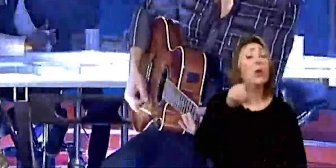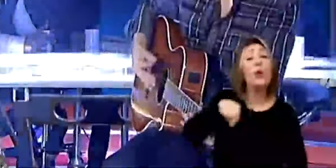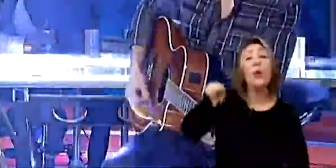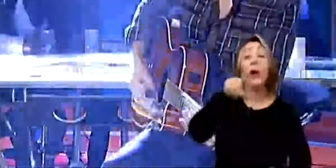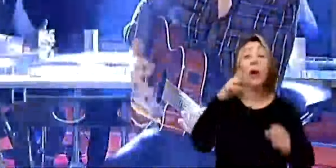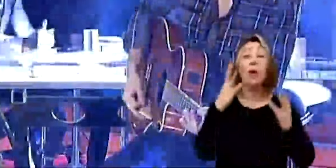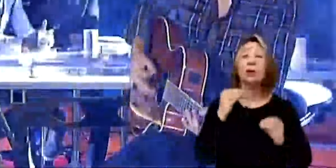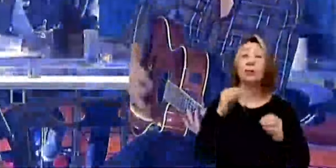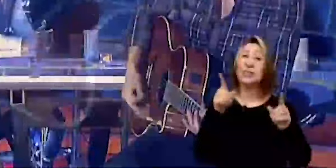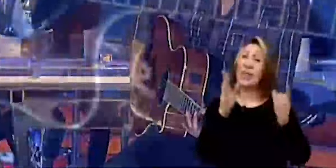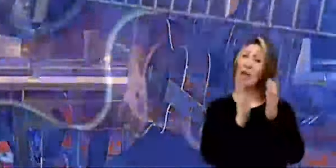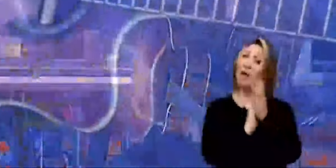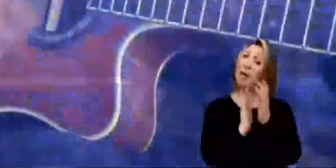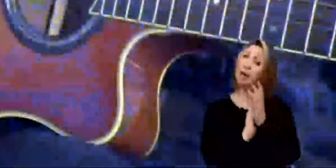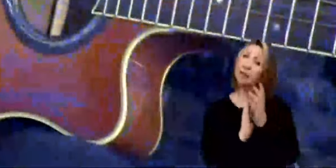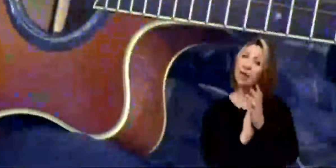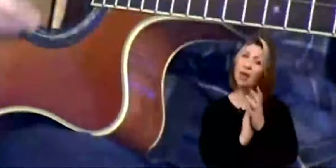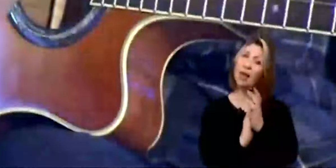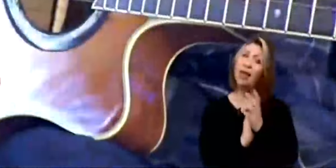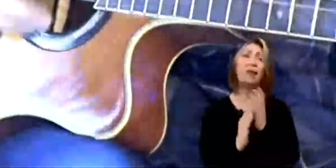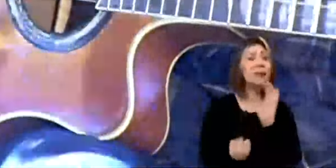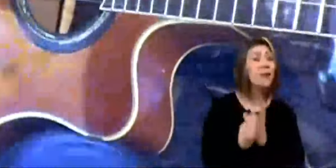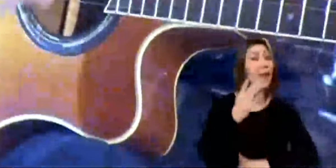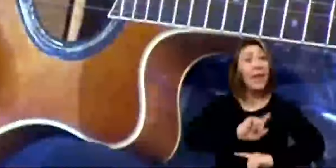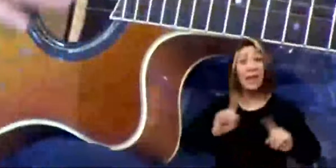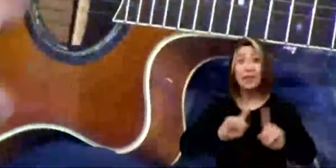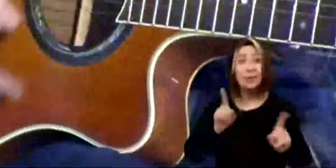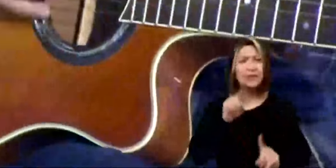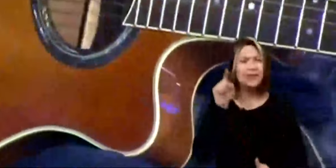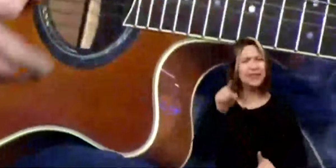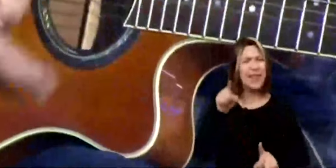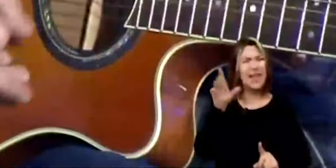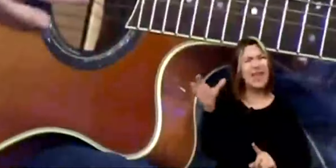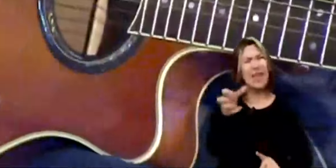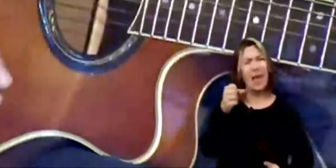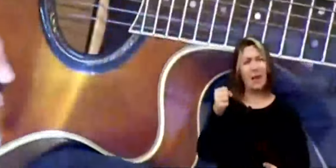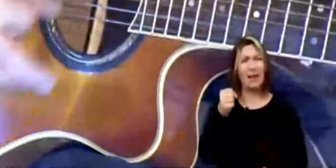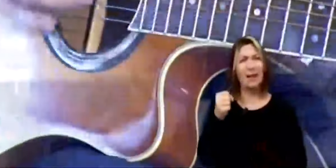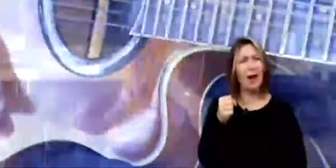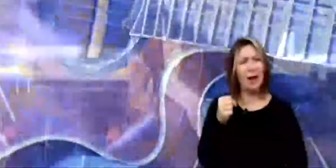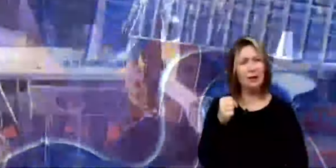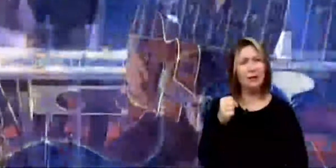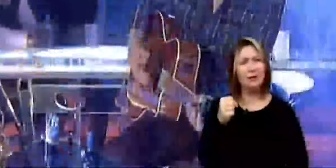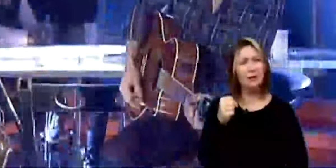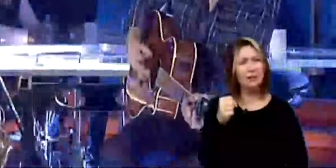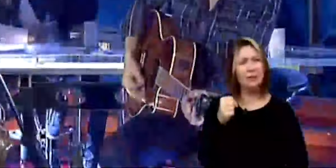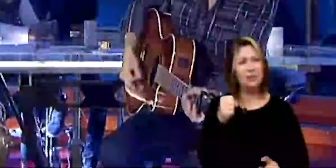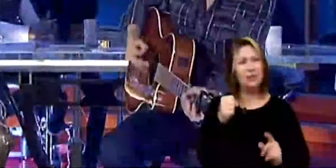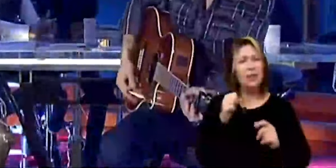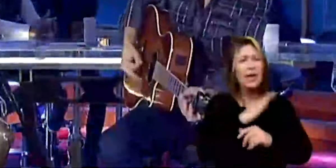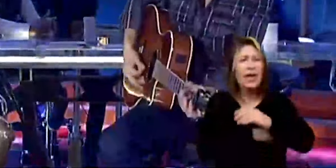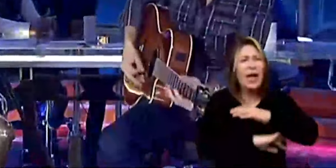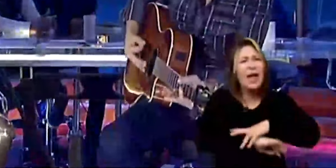o seni alkışlarlar. Yetmez, seni yakalarlar.